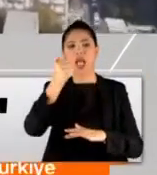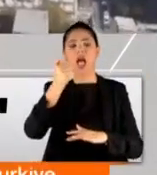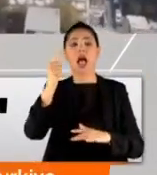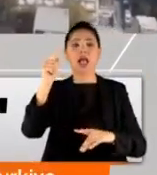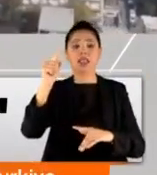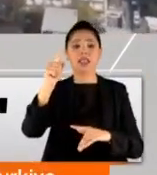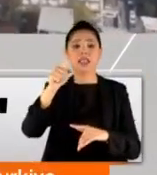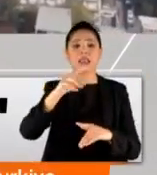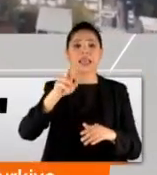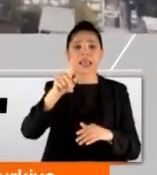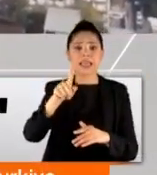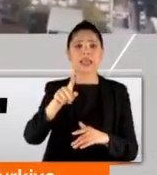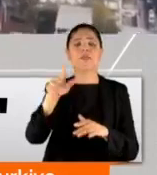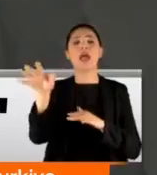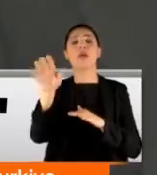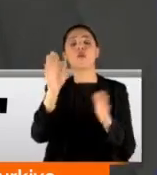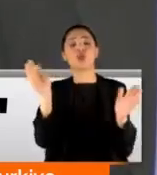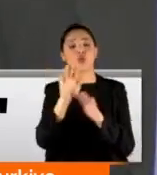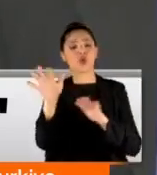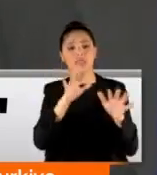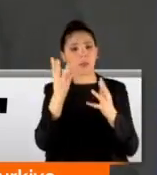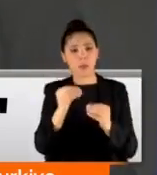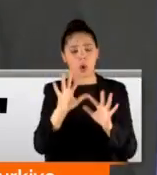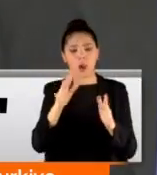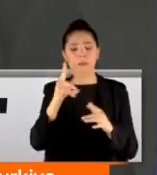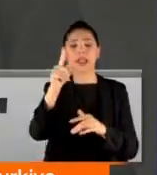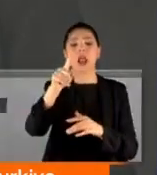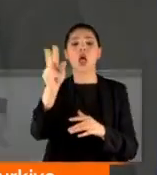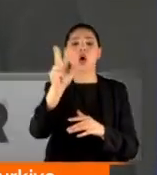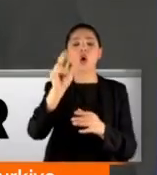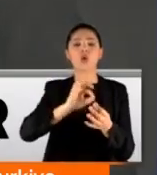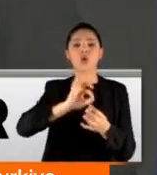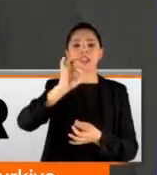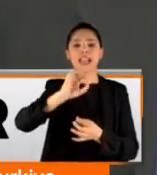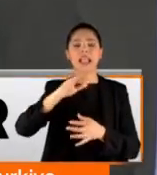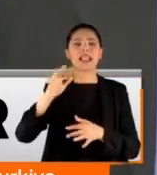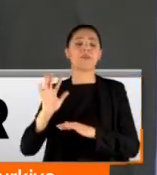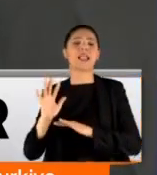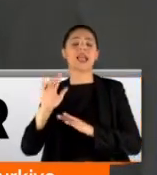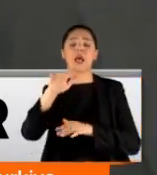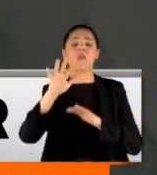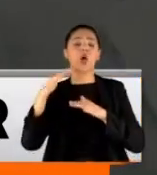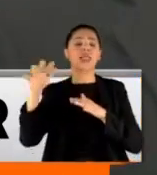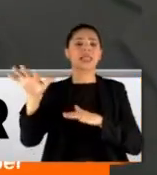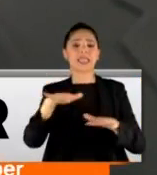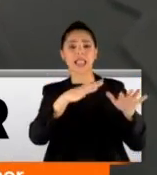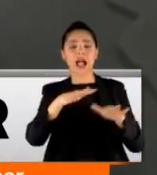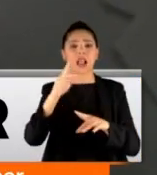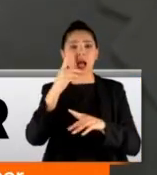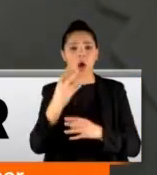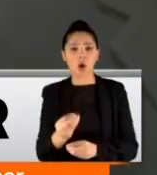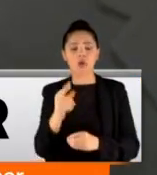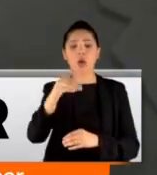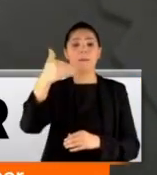da artçılar bekleyebiliriz. Yaklaşık 30 santimlik bir dalga yüksekliği bulunurken bir sonraki çalışmaya